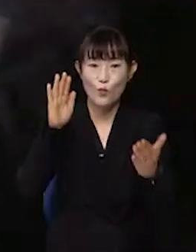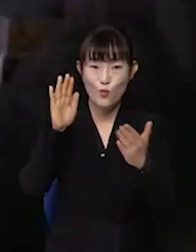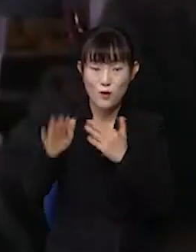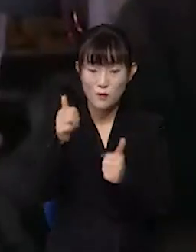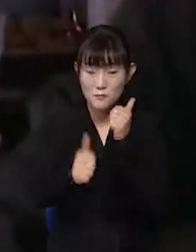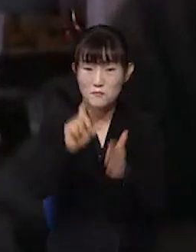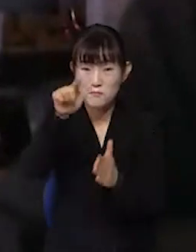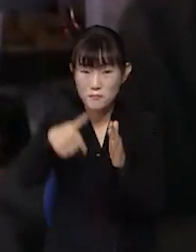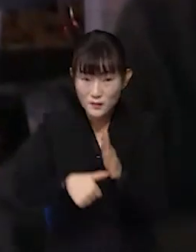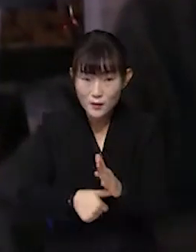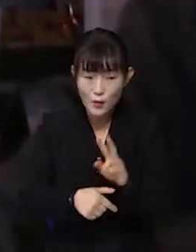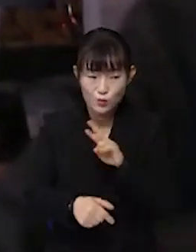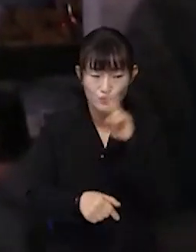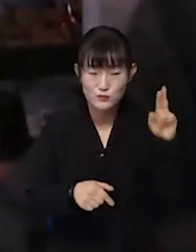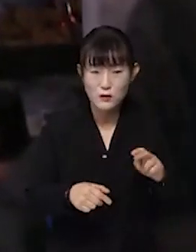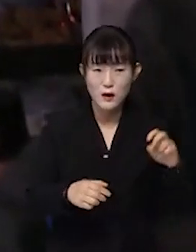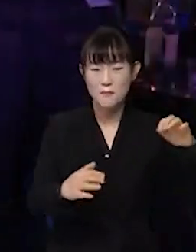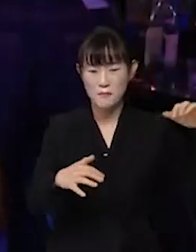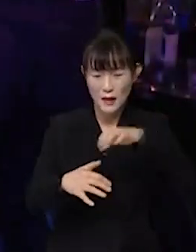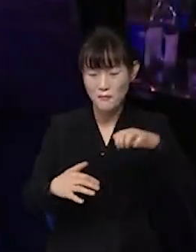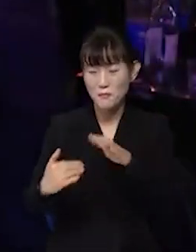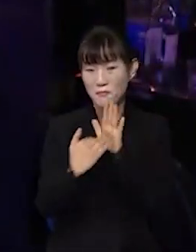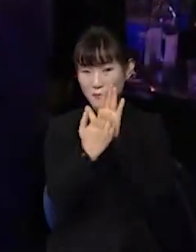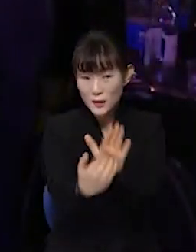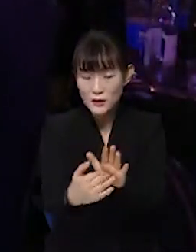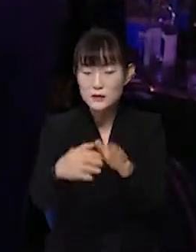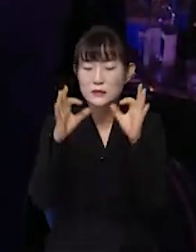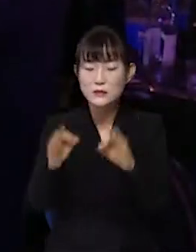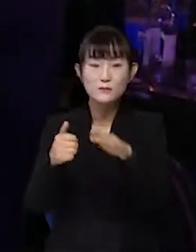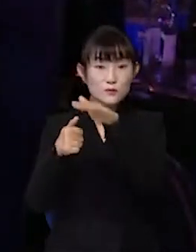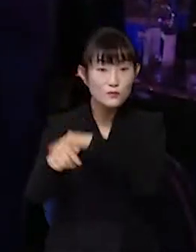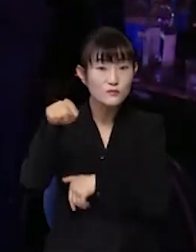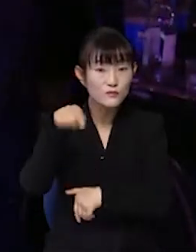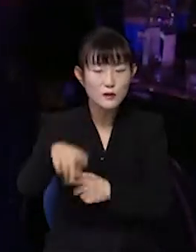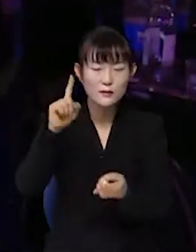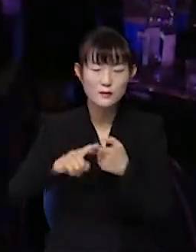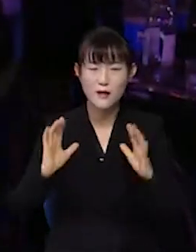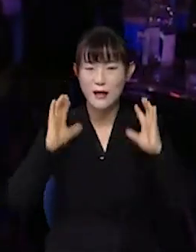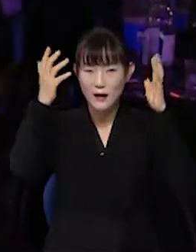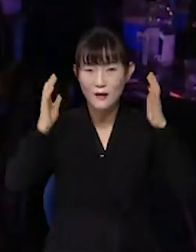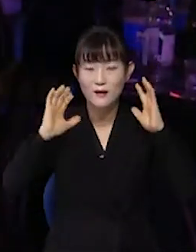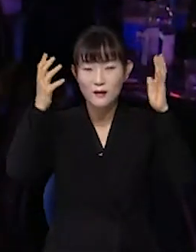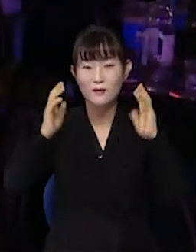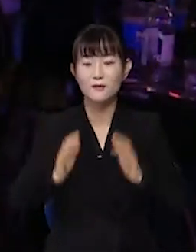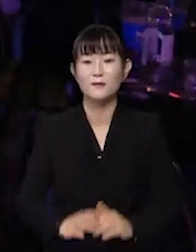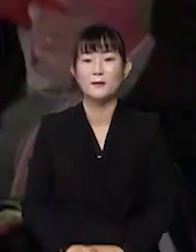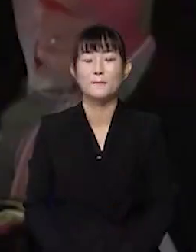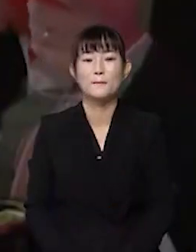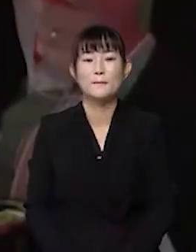후반전 온몸을 던져 우루과이의 역습을 차단한 김순규의 선방에 환호가 쏟아집니다.